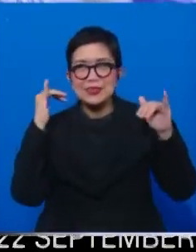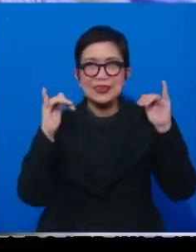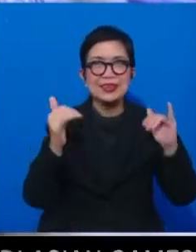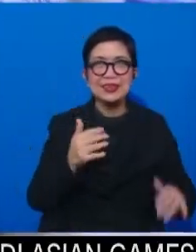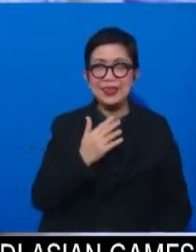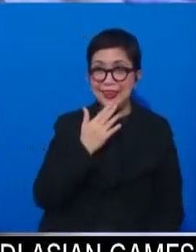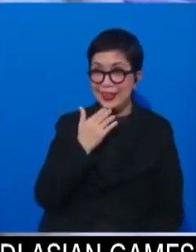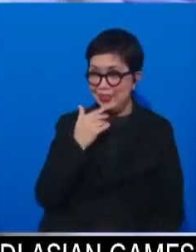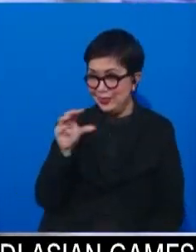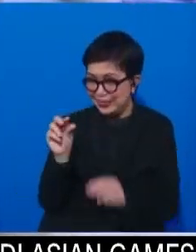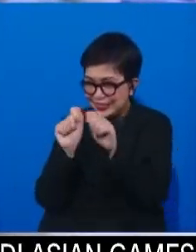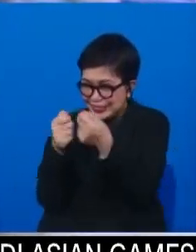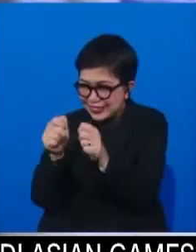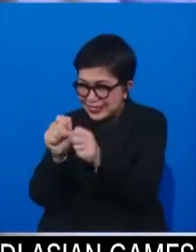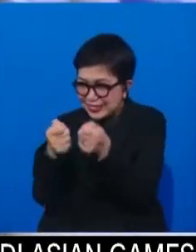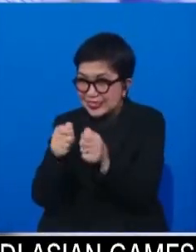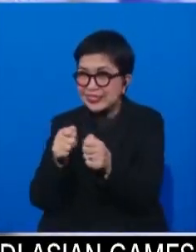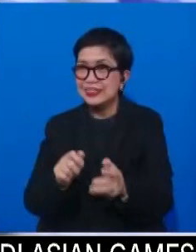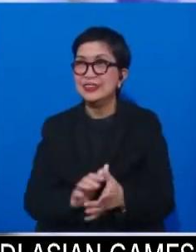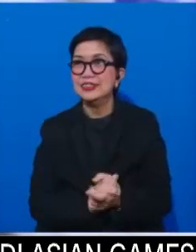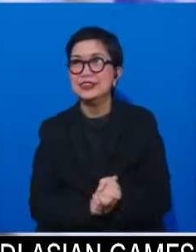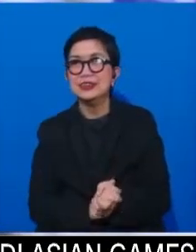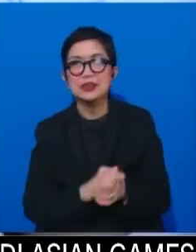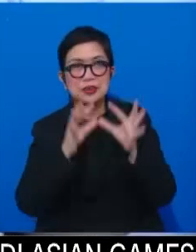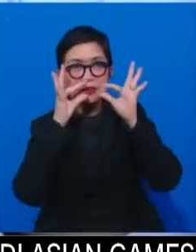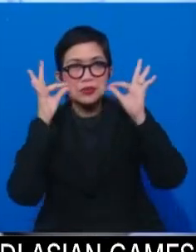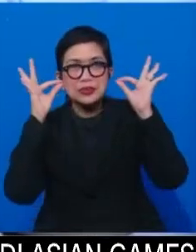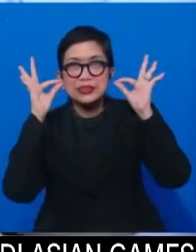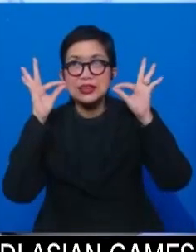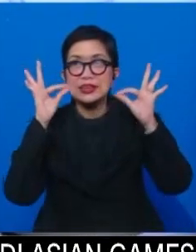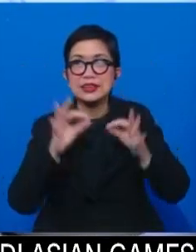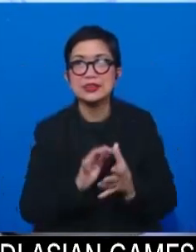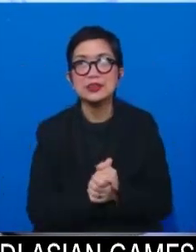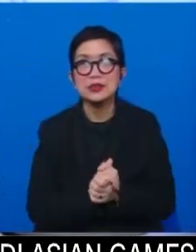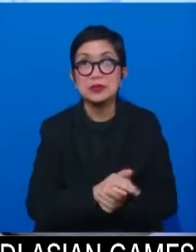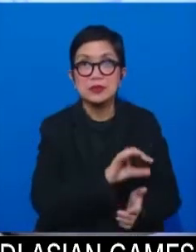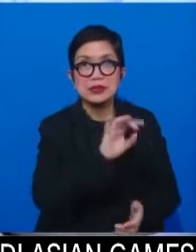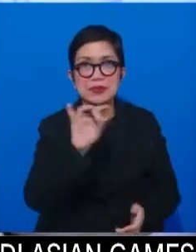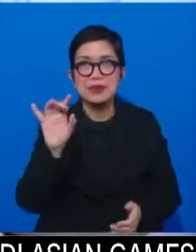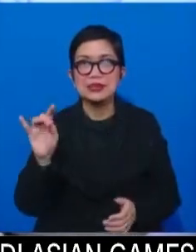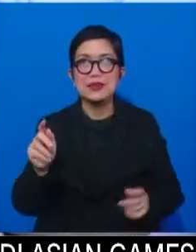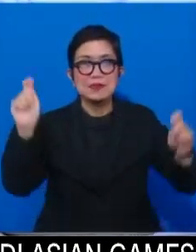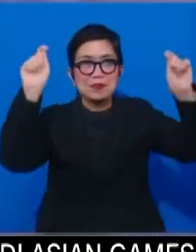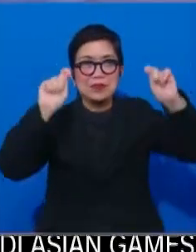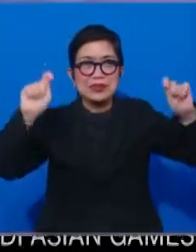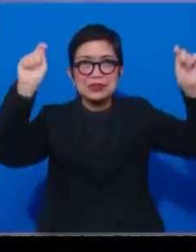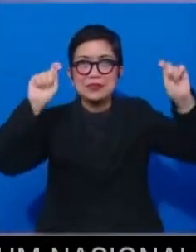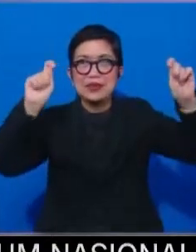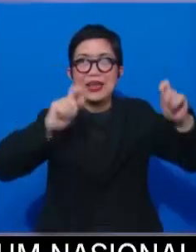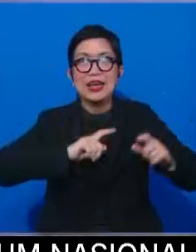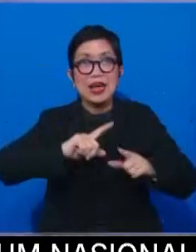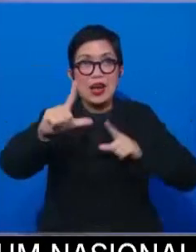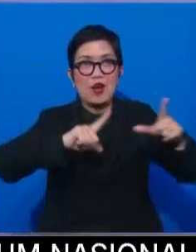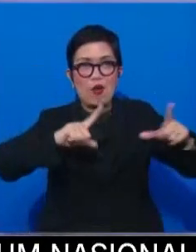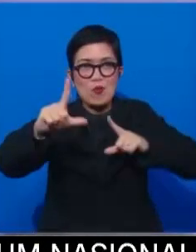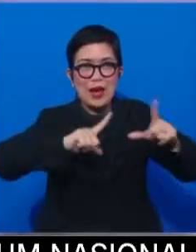Lucu dan mengemaskan, bukan? Iya, ratusan ekor kucing dari berbagai ras ini unjuk gigi di depan para juri yang didatangkan dari